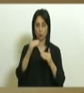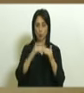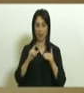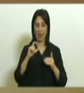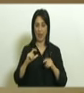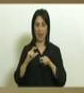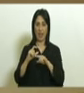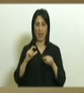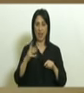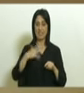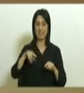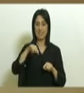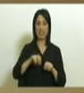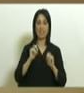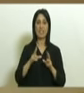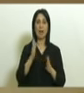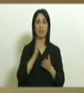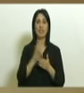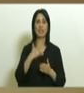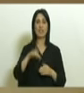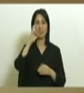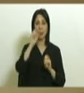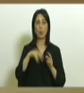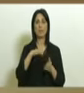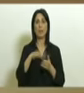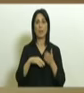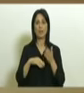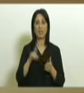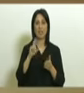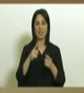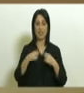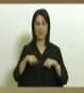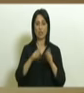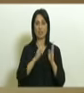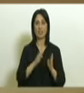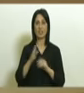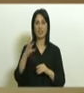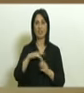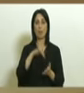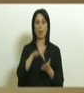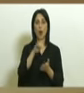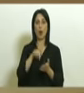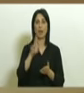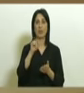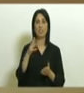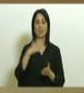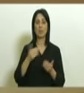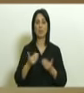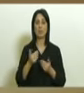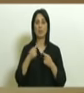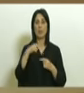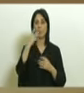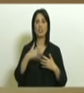თუ საქართველოში მისი ყოფნა საფრთხე შეუქმნის საქართველოს სახელმწიფო უსაფრთხოებას და ან საზოგადოებრივ წესრიგს, საქართველოს მოქალაქეებისა და საქართველოში მცხოვრების სხვა